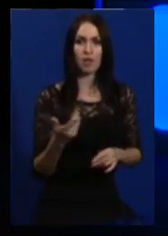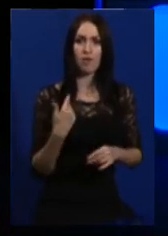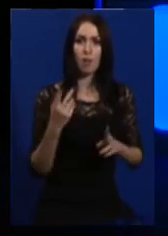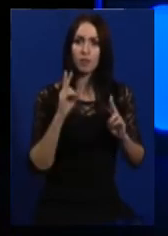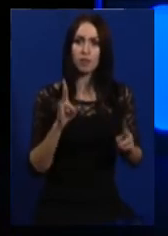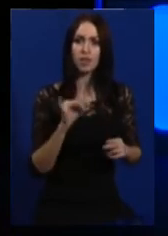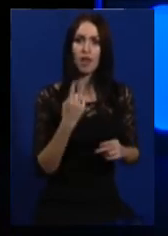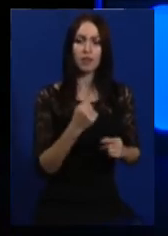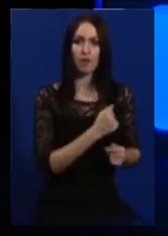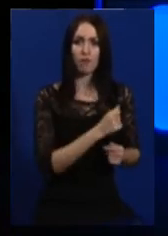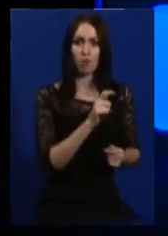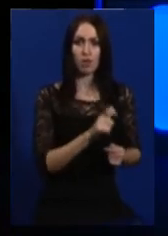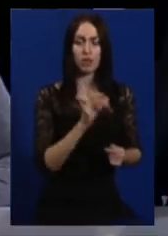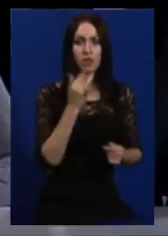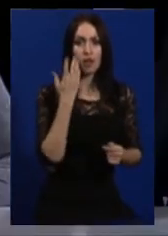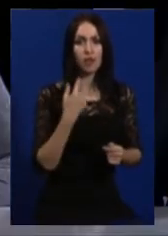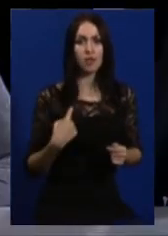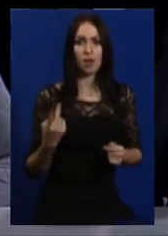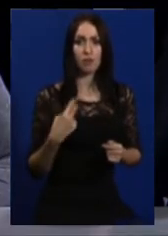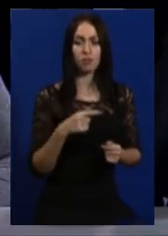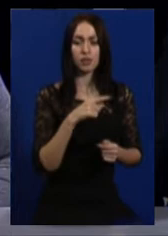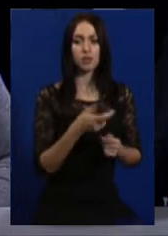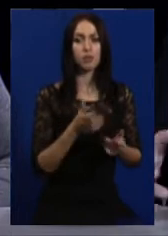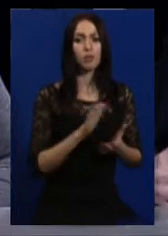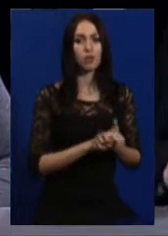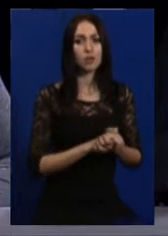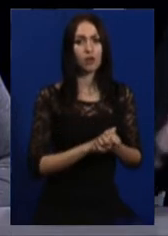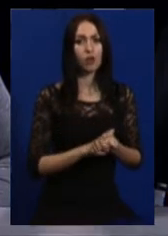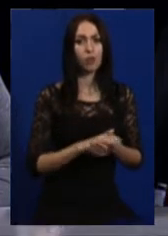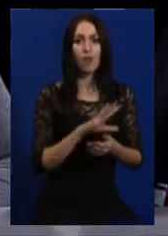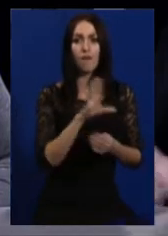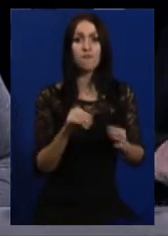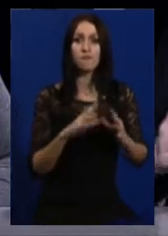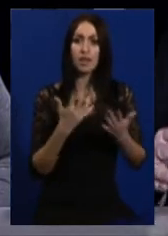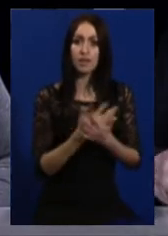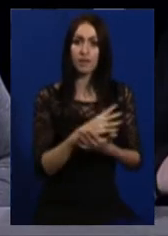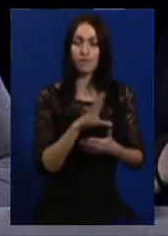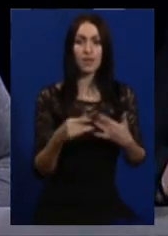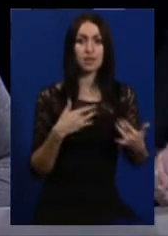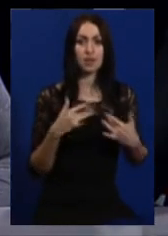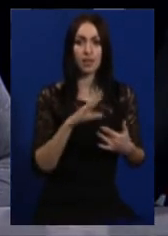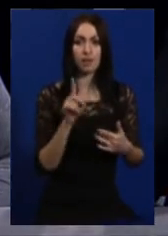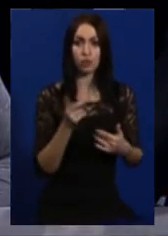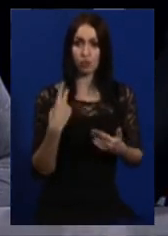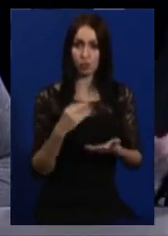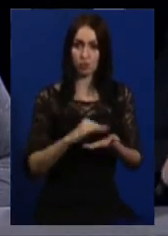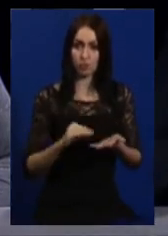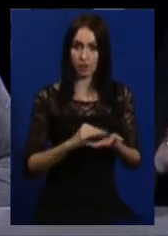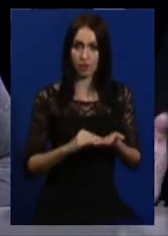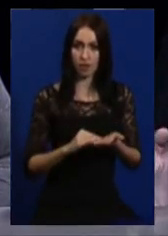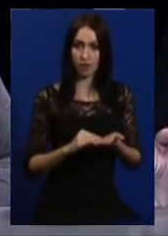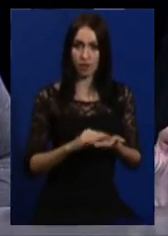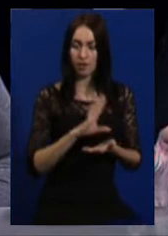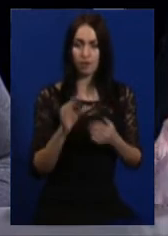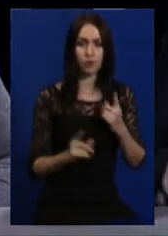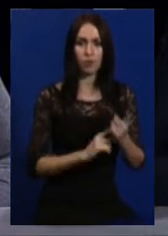ни одного бойца и когда вы с ними познакомились весь инвест сценарий все что написали синопсис все